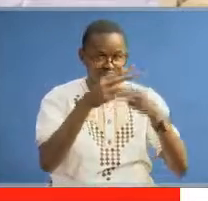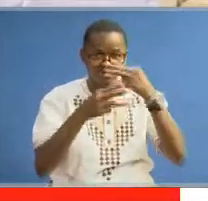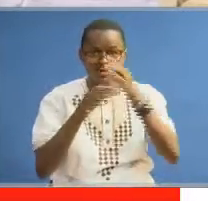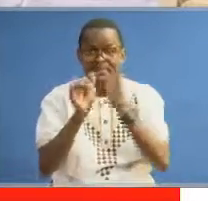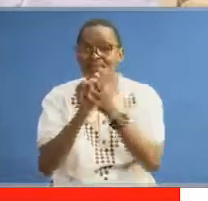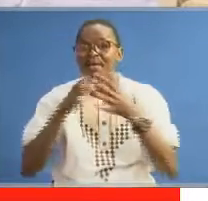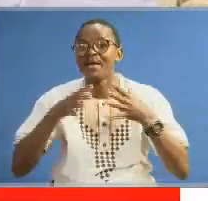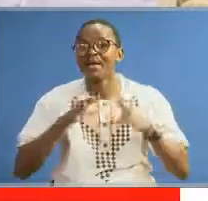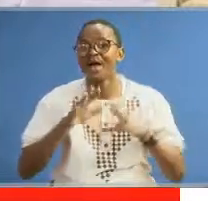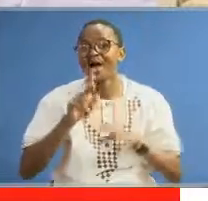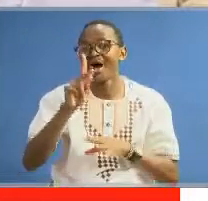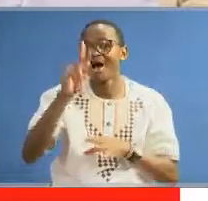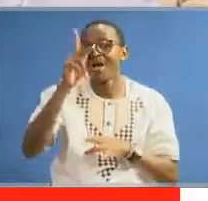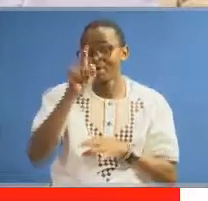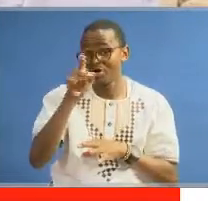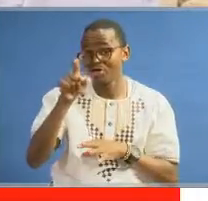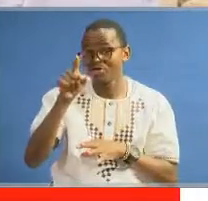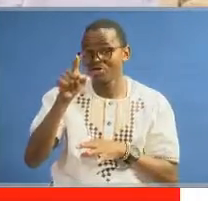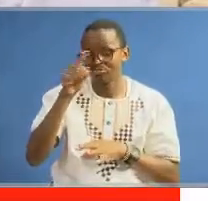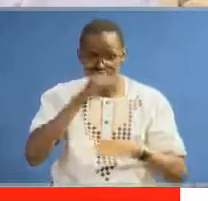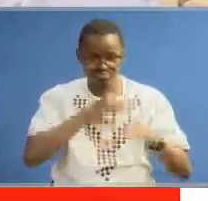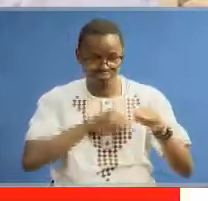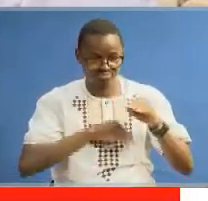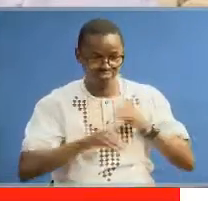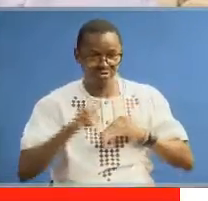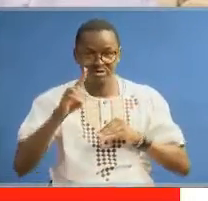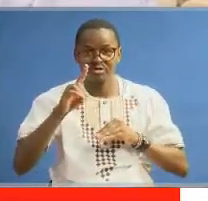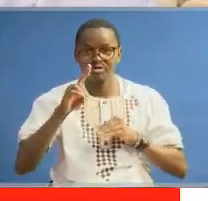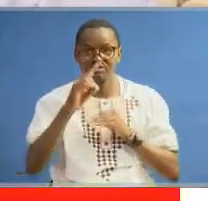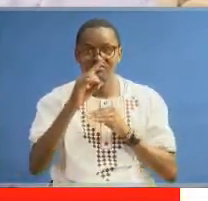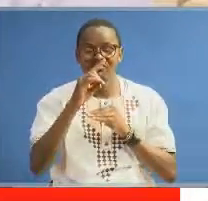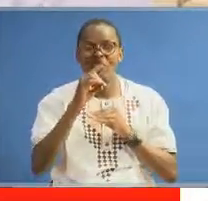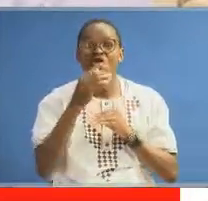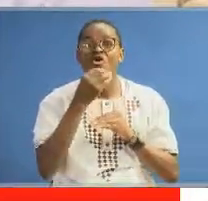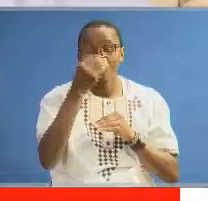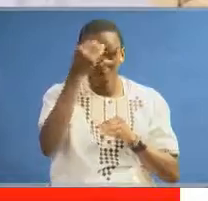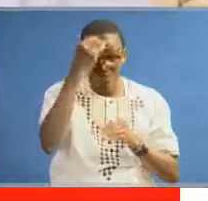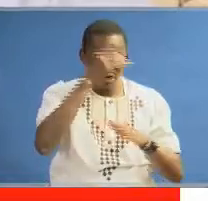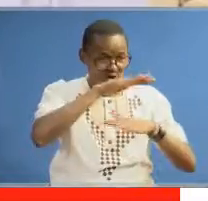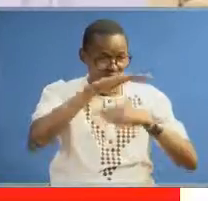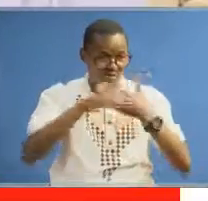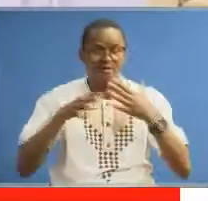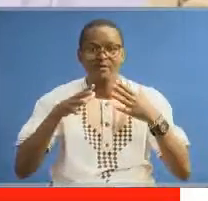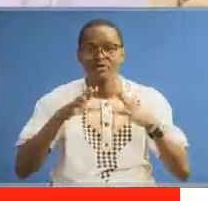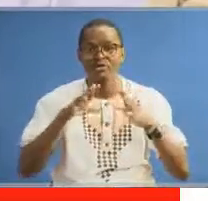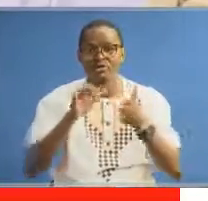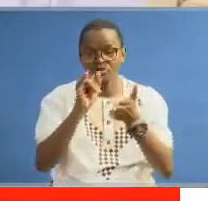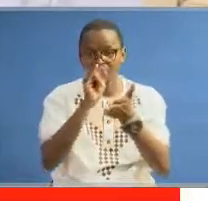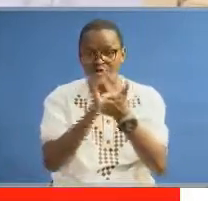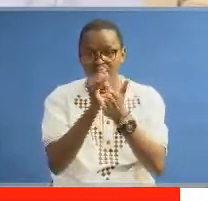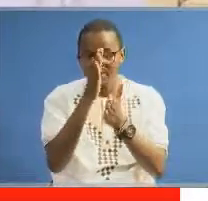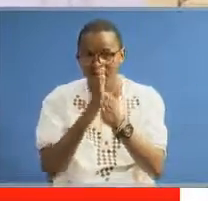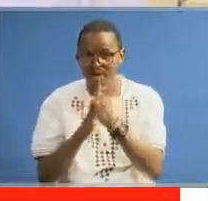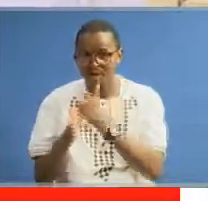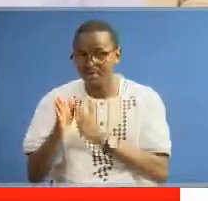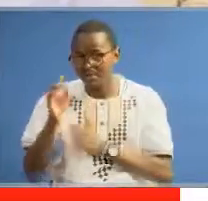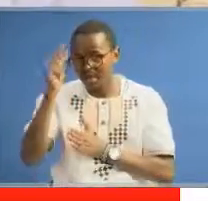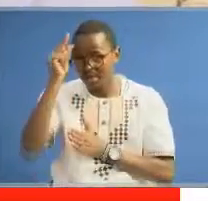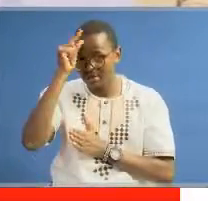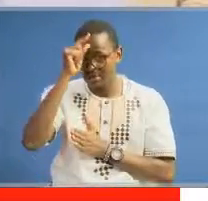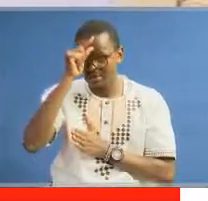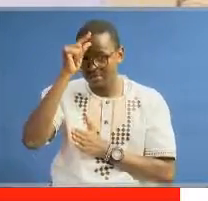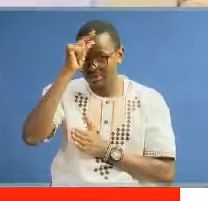ya Wakenya wale walemavu, wale mayatima na Wakenya wote, ili mipango ya